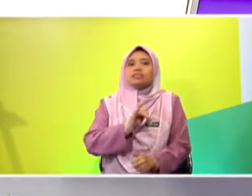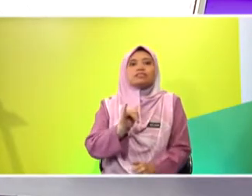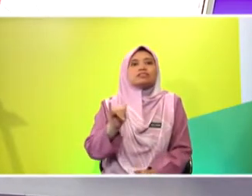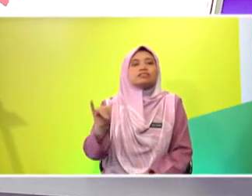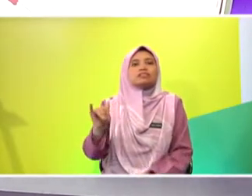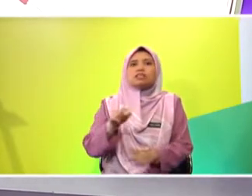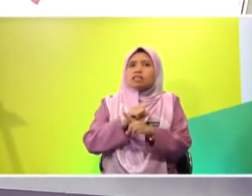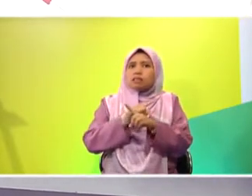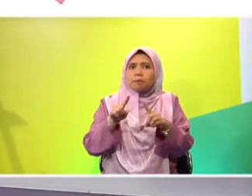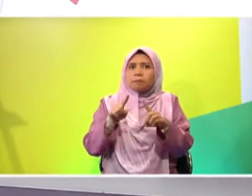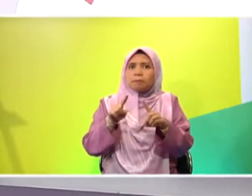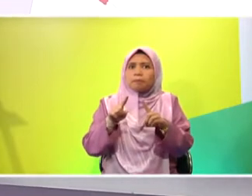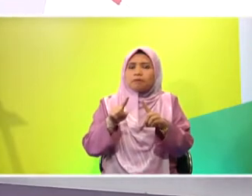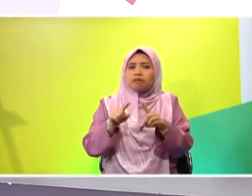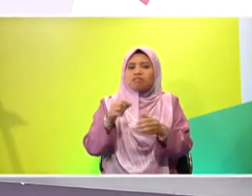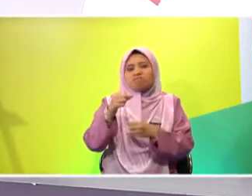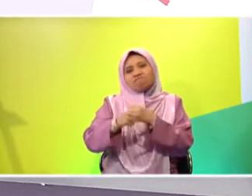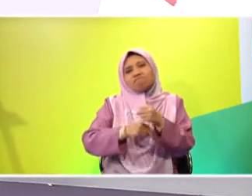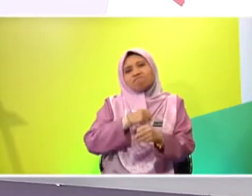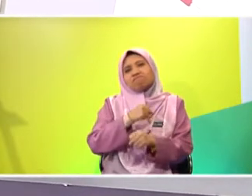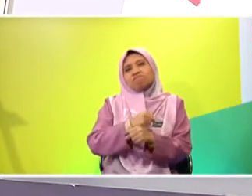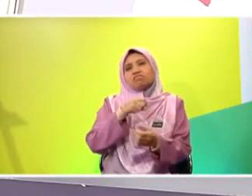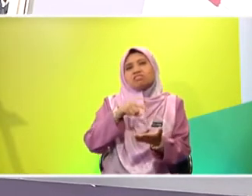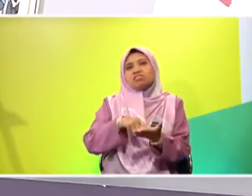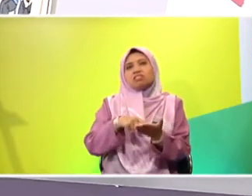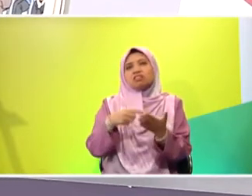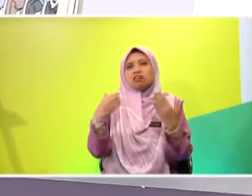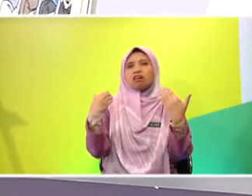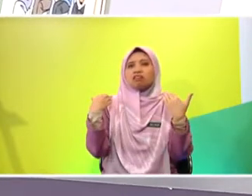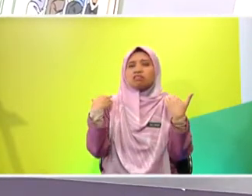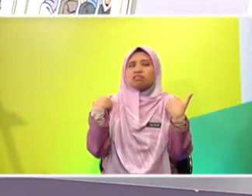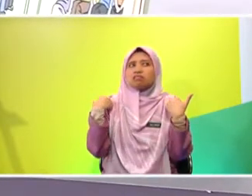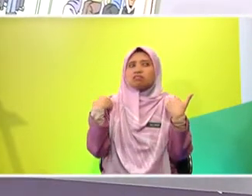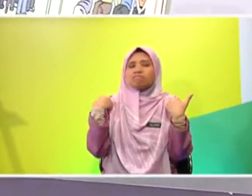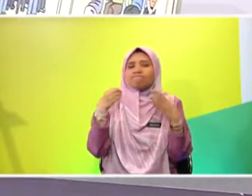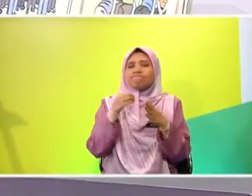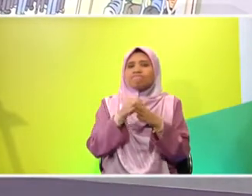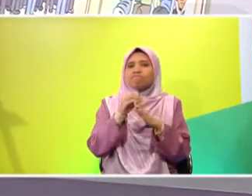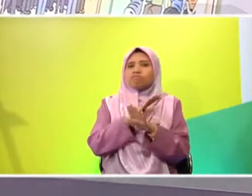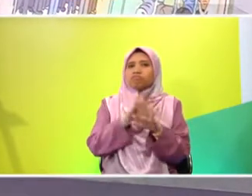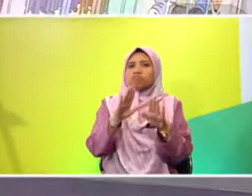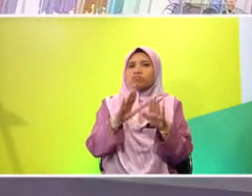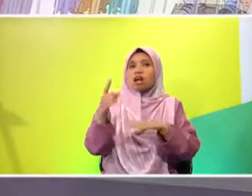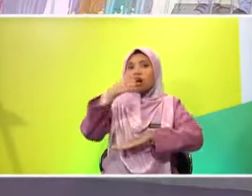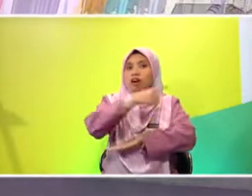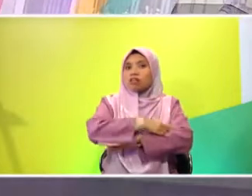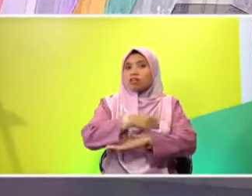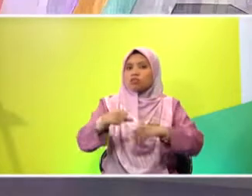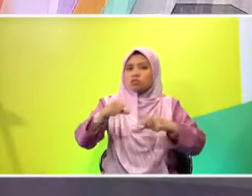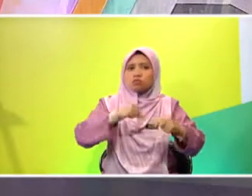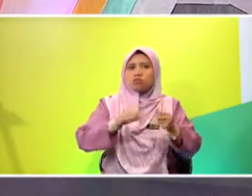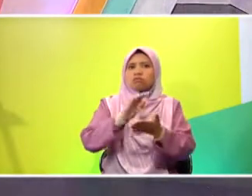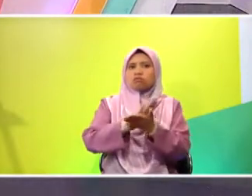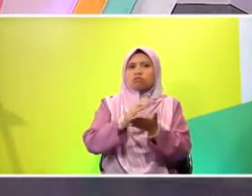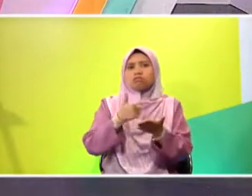tetapi tahun ini ada atau tidak sambutan hari sukan sekolah lagi